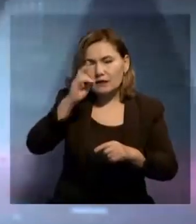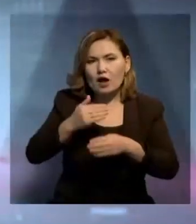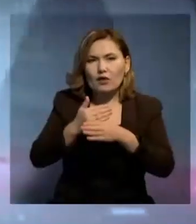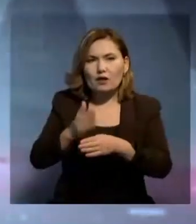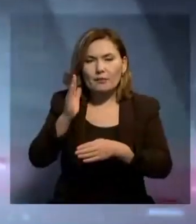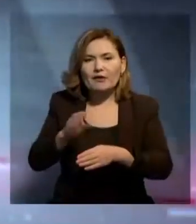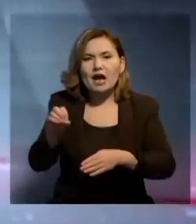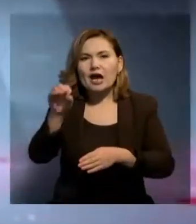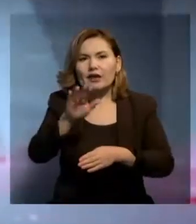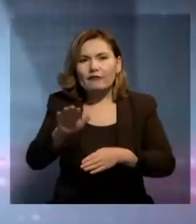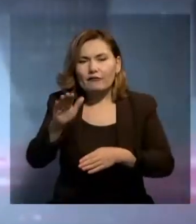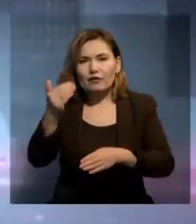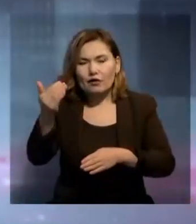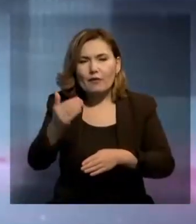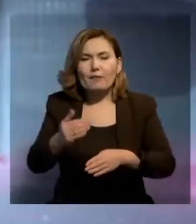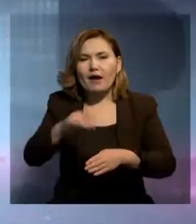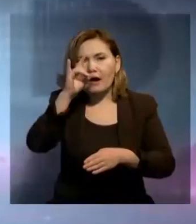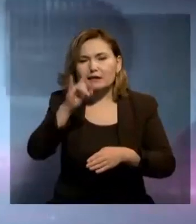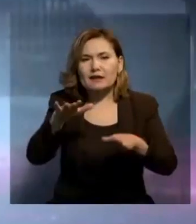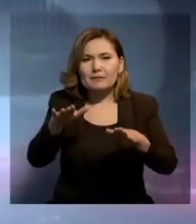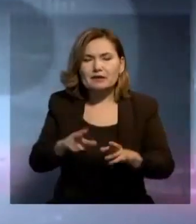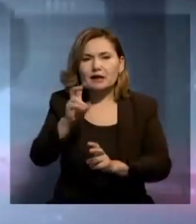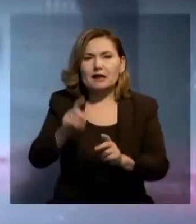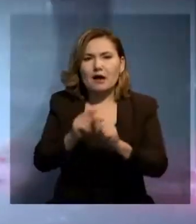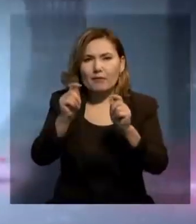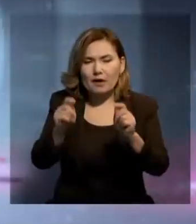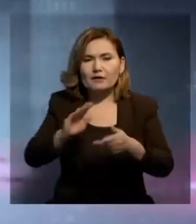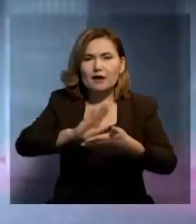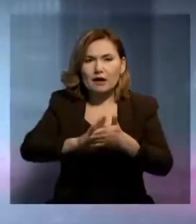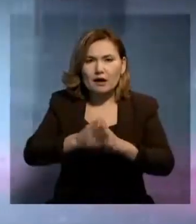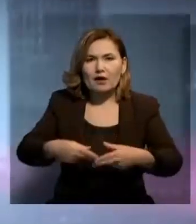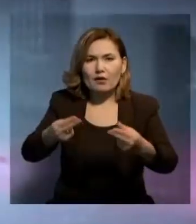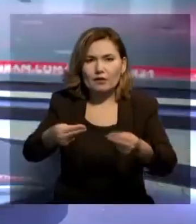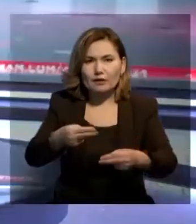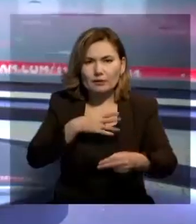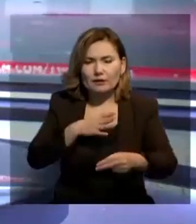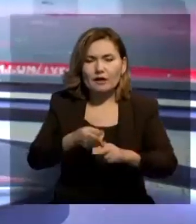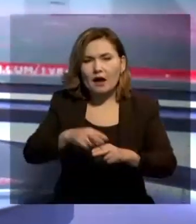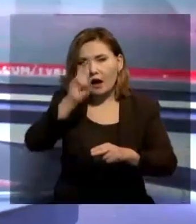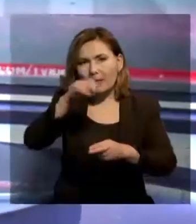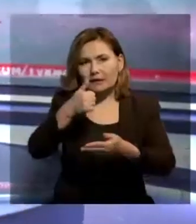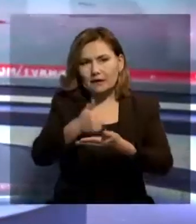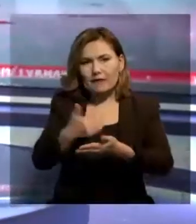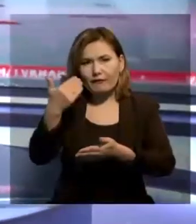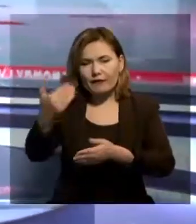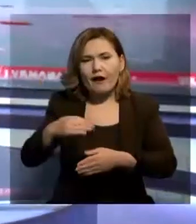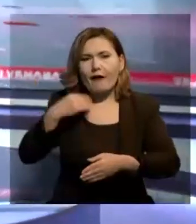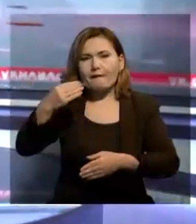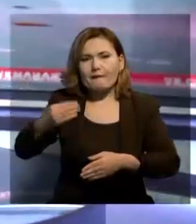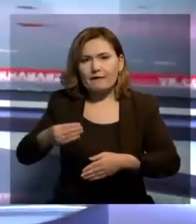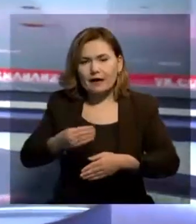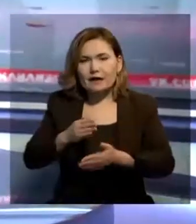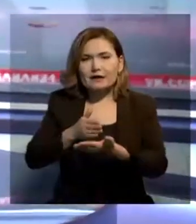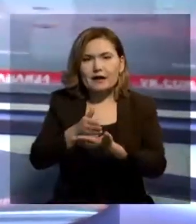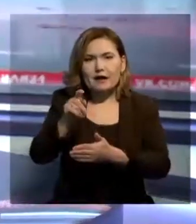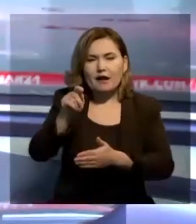елде алып электростанциясын салуға ниетті. Бұл көп келісімнің бір сыпырасы ғана. Мемлекет басшысының Францияға